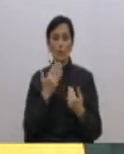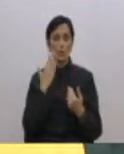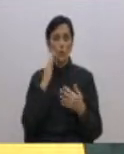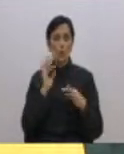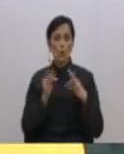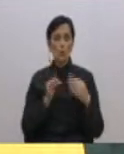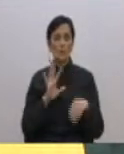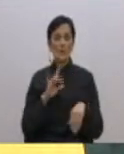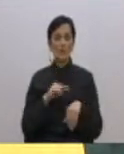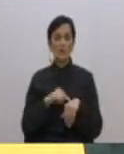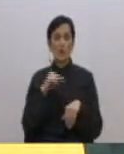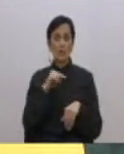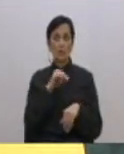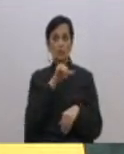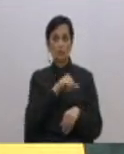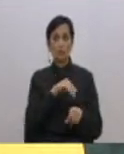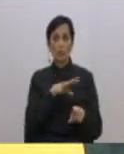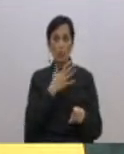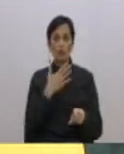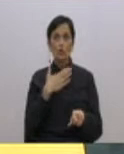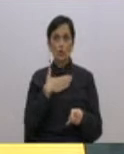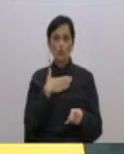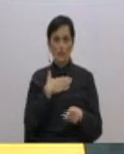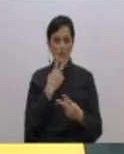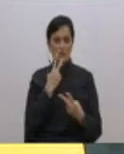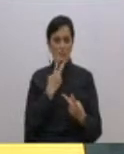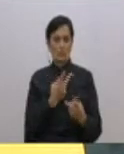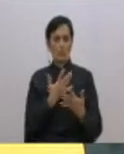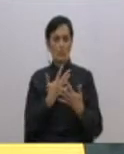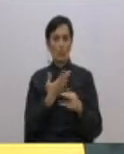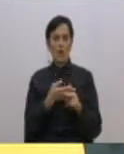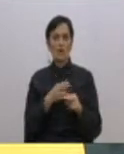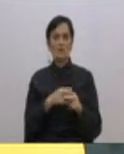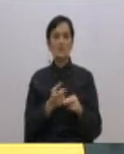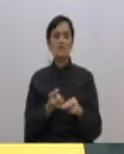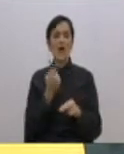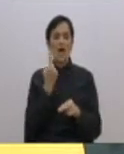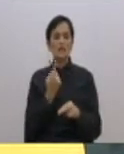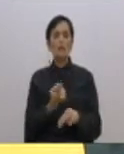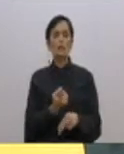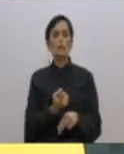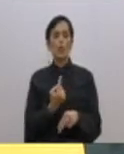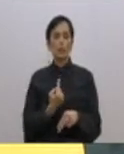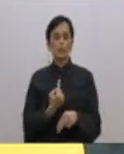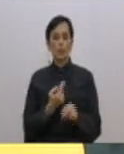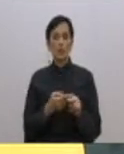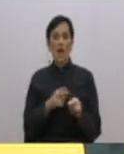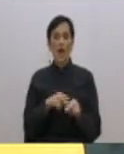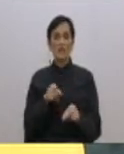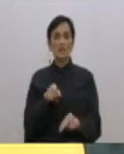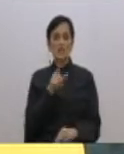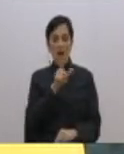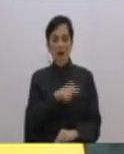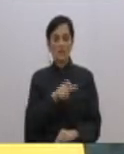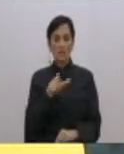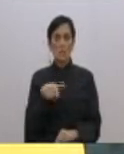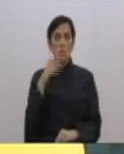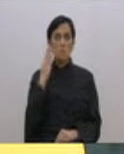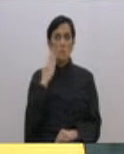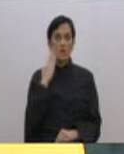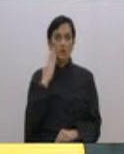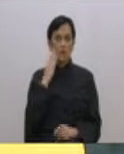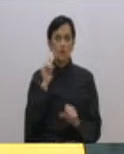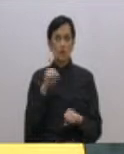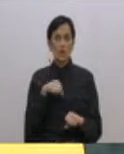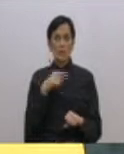უსამართლობის შეგრძნება, რაც მათ ჰქონდათ, ჩვენთვის ნათელი გახდა ეს საიდან მოდიოდა და ეს ადამიანები მართლაც რომ შეიძლება